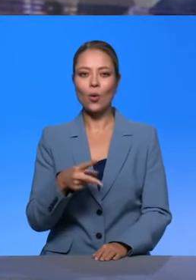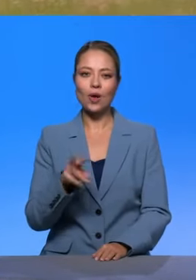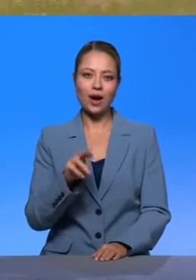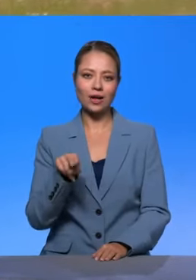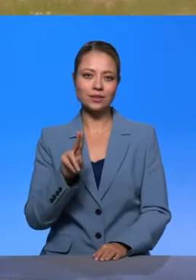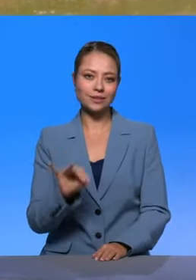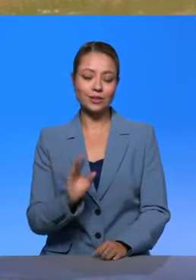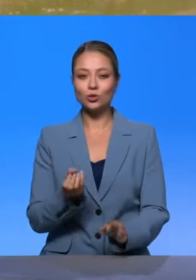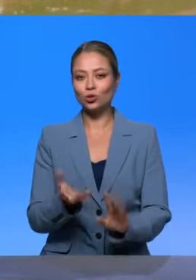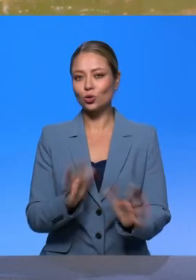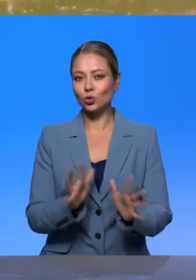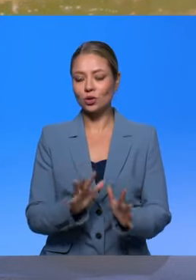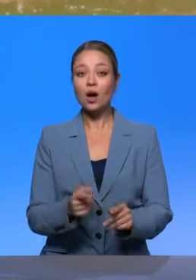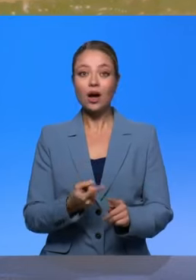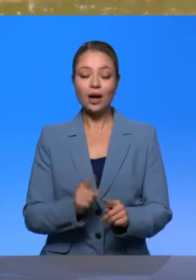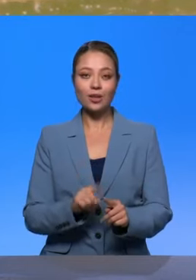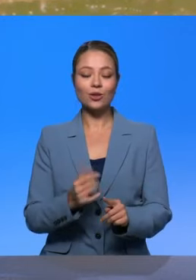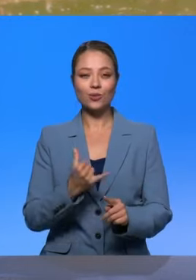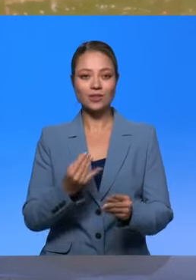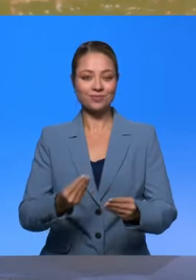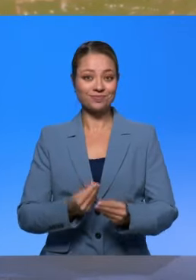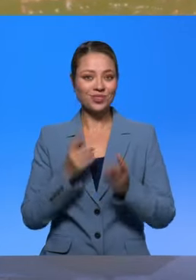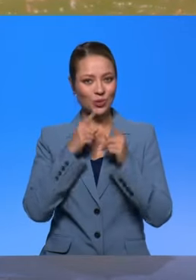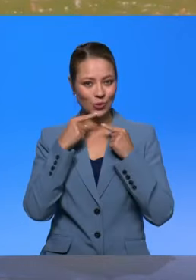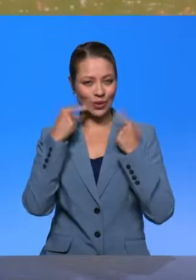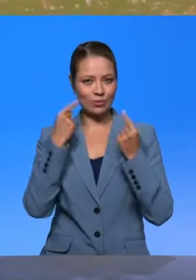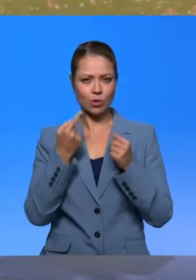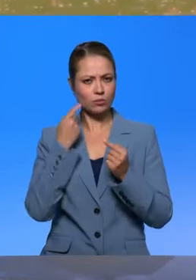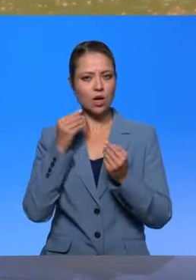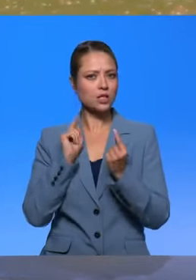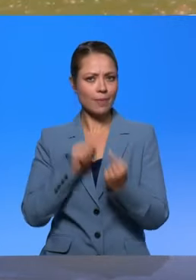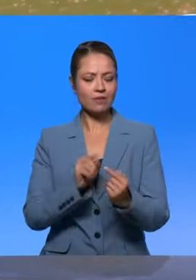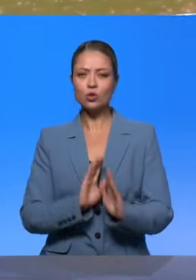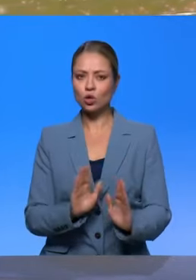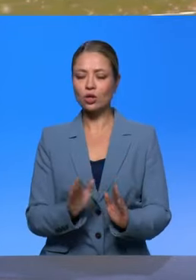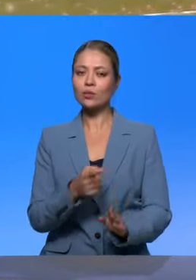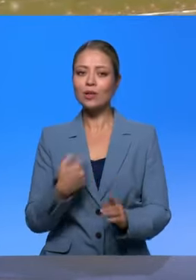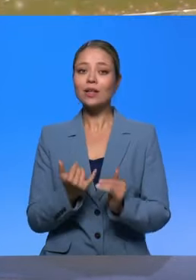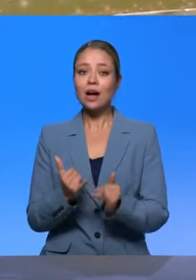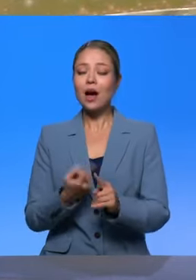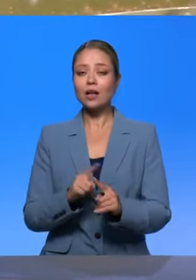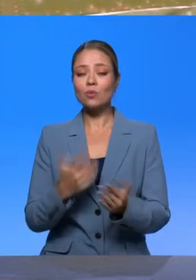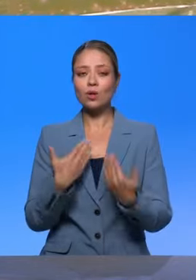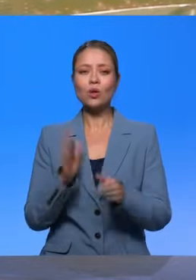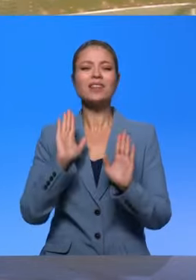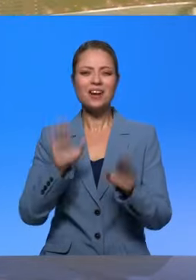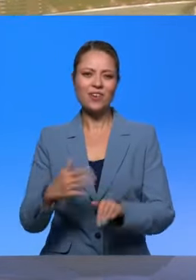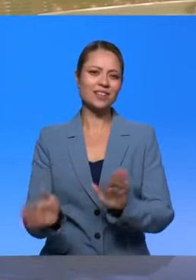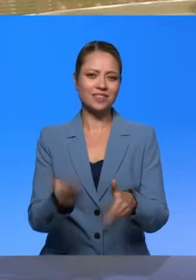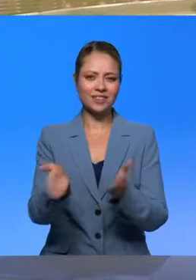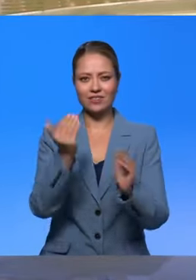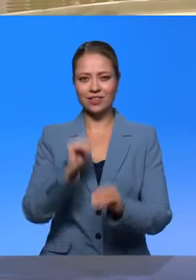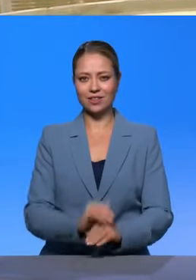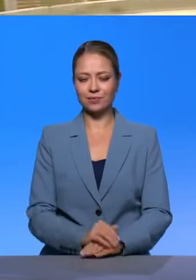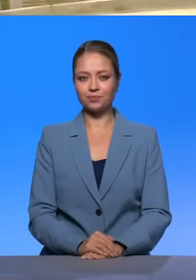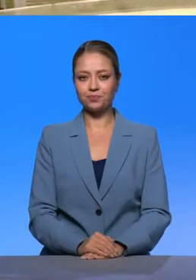еще. Вот. Это вызывает у нас улыбку, и не то что сопротивление, а мы как-то к этому относимся даже. Вот, ну и давайте двигать. И вот